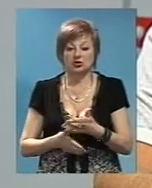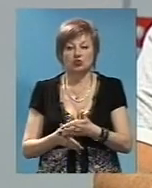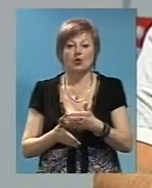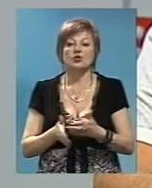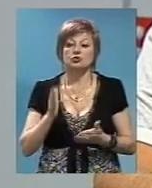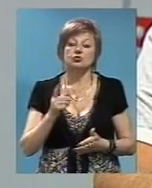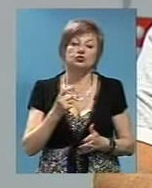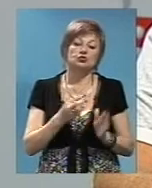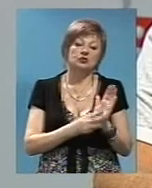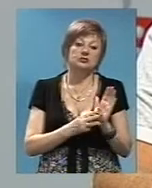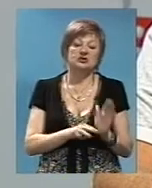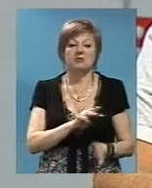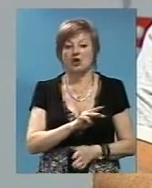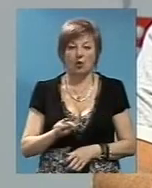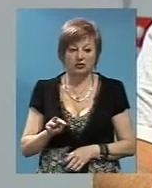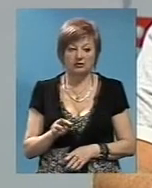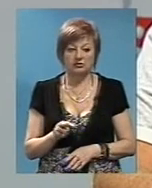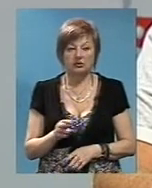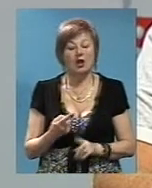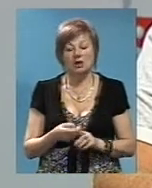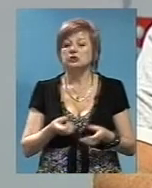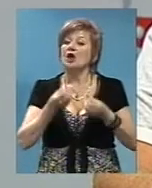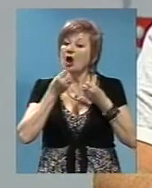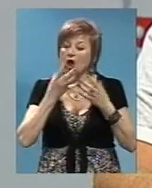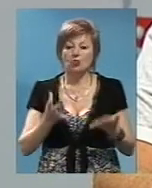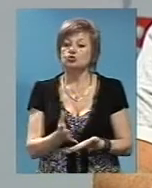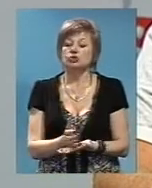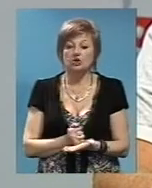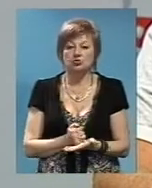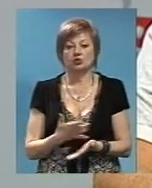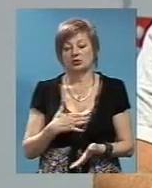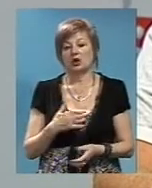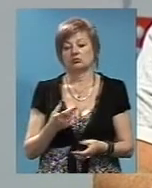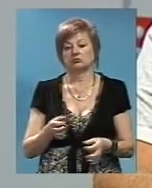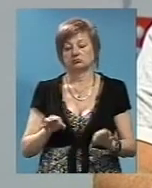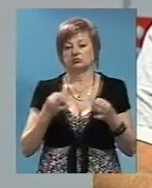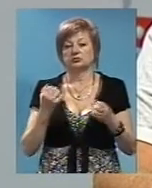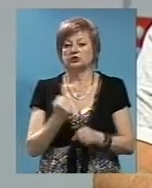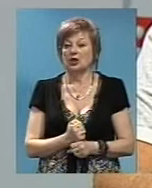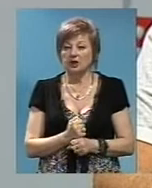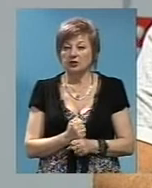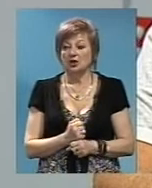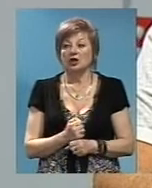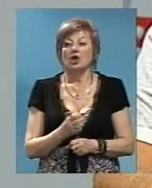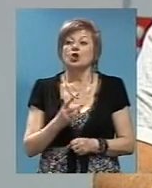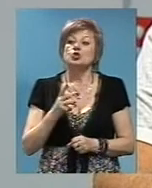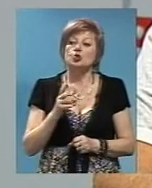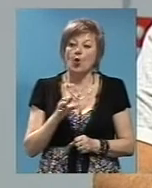180-185 мільйонів. Це, звичайно, гарний ресурс, який нам дозволить зробити. Але, знову ж таки,